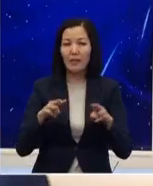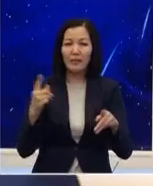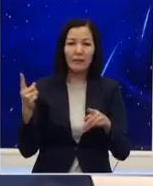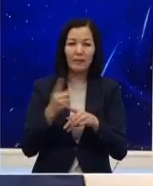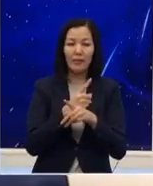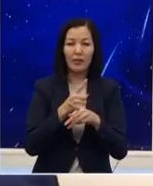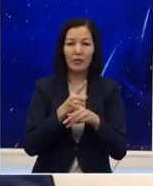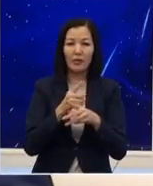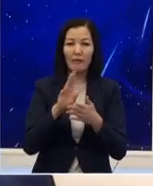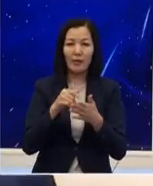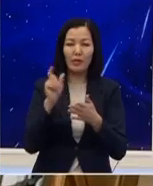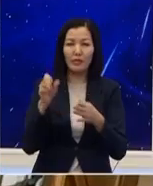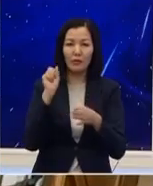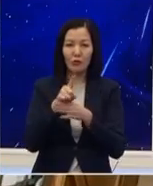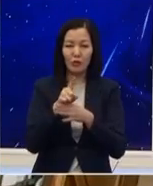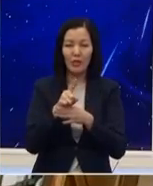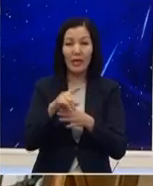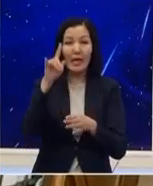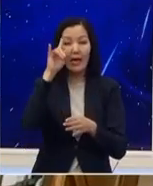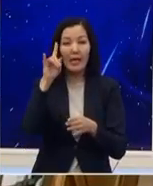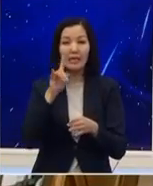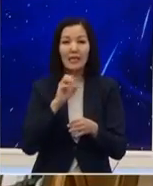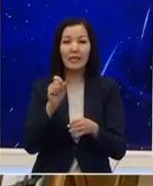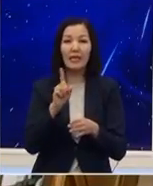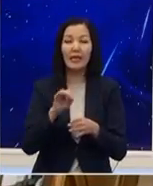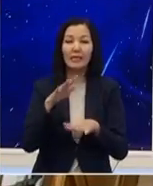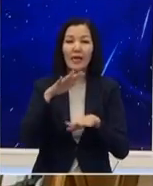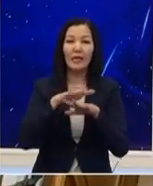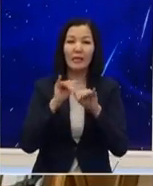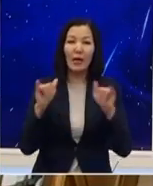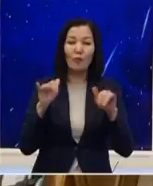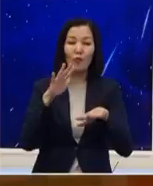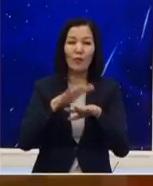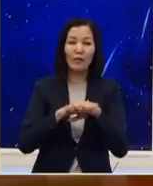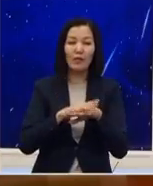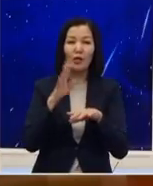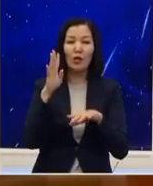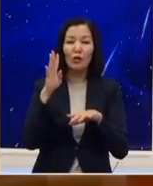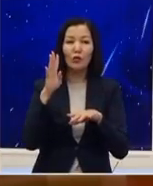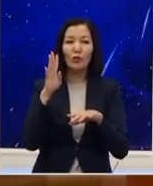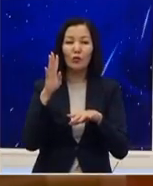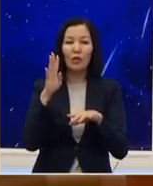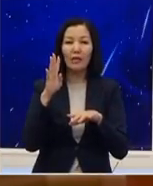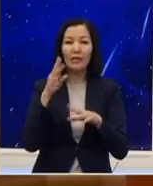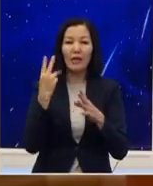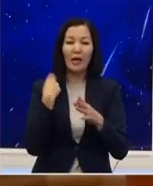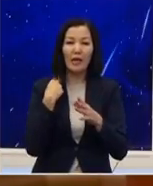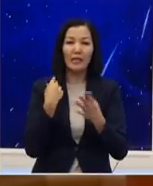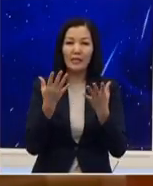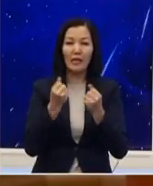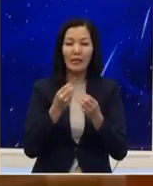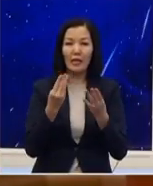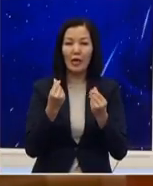мен аппарат басшысына жүктеледі. Қазақстан Азия Даму банкінен 980 миллион евро қарыз алады. Мұны қаржы министрі